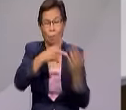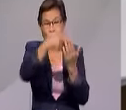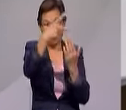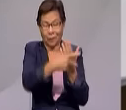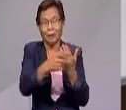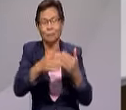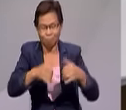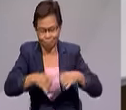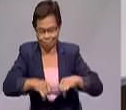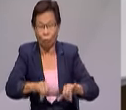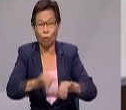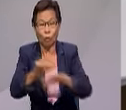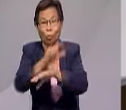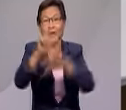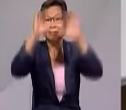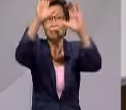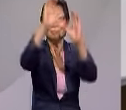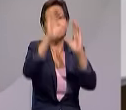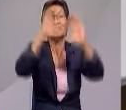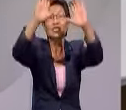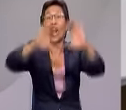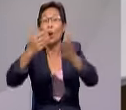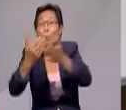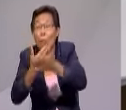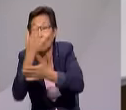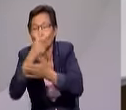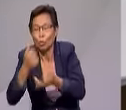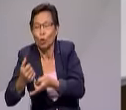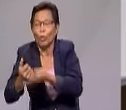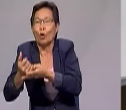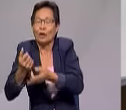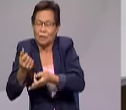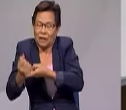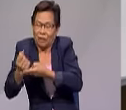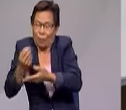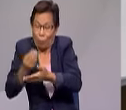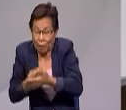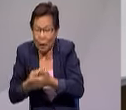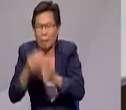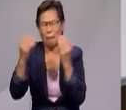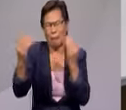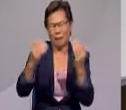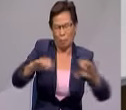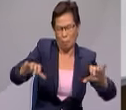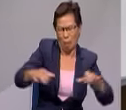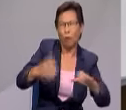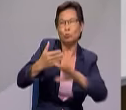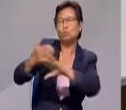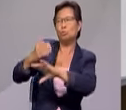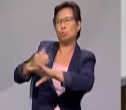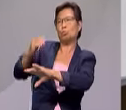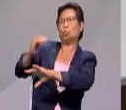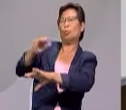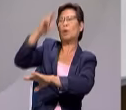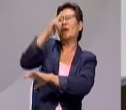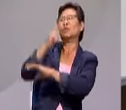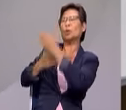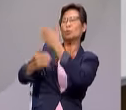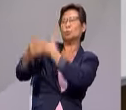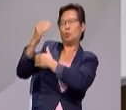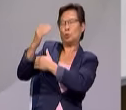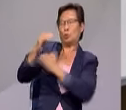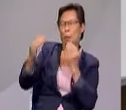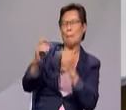akan diteruskan menggunakan formula baharu bagi mengurangkan kos perbelanjaan berbanding pelaksanaannya di bawah kerajaan